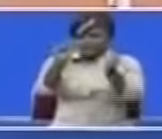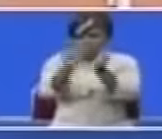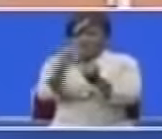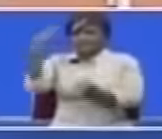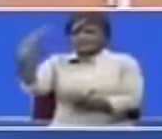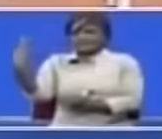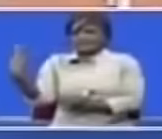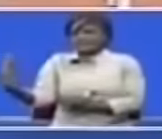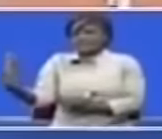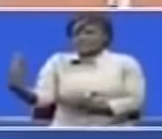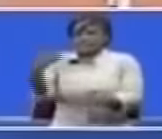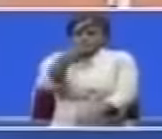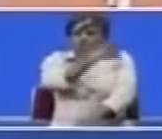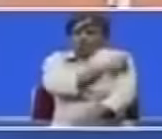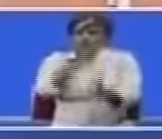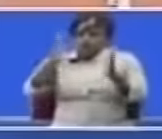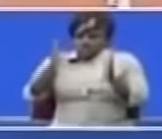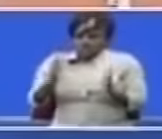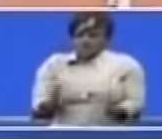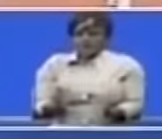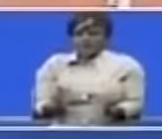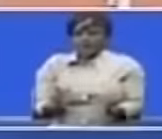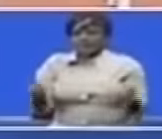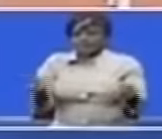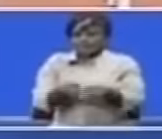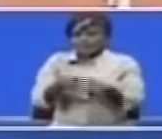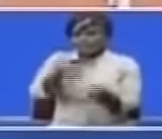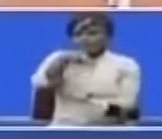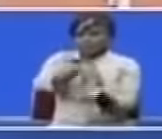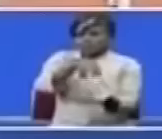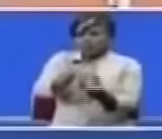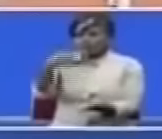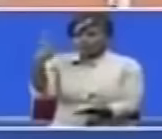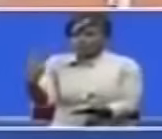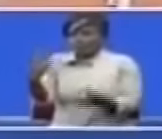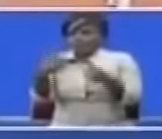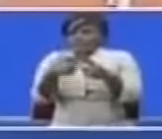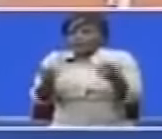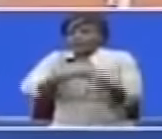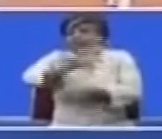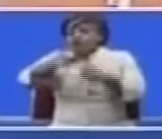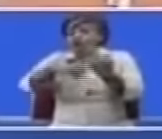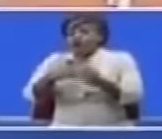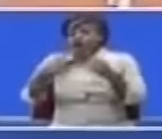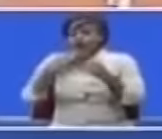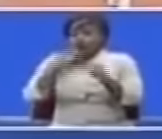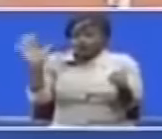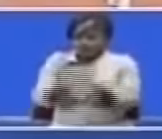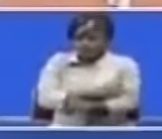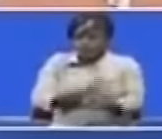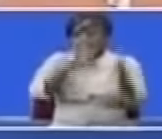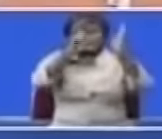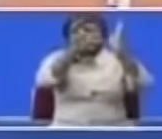13, Daktari Edward Lowassa pia akichukua nafasi ya pili hapo. Lakini yote kamili nitakuelezea kwa